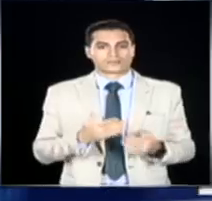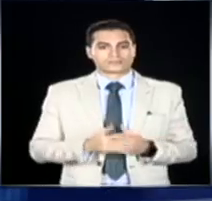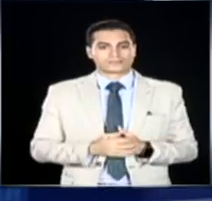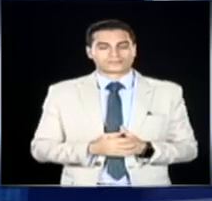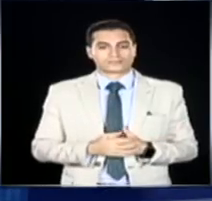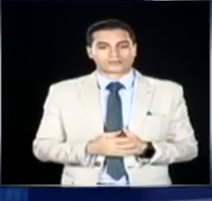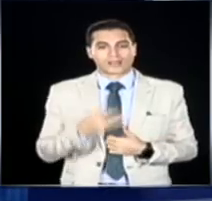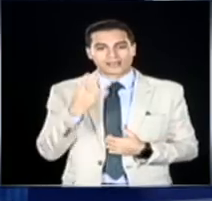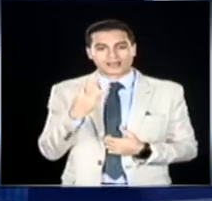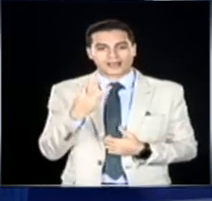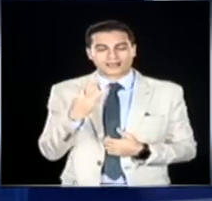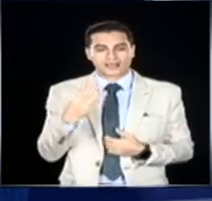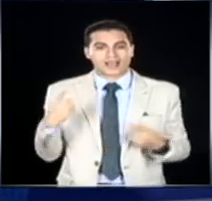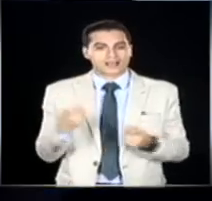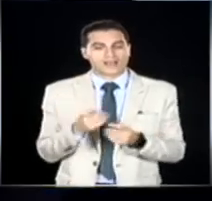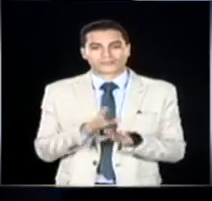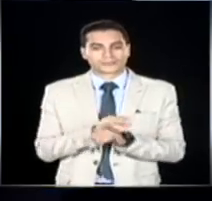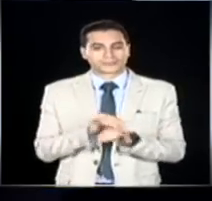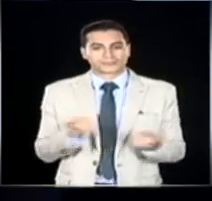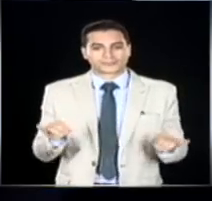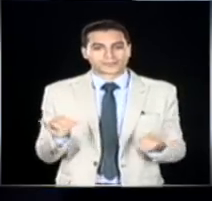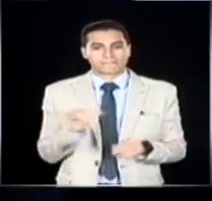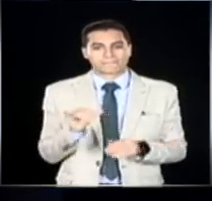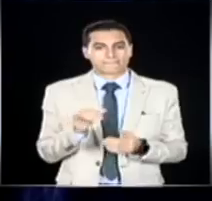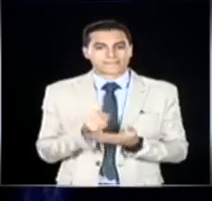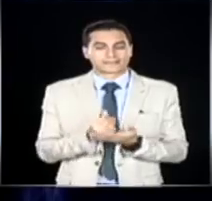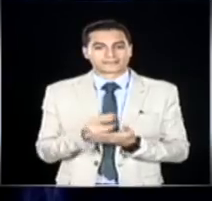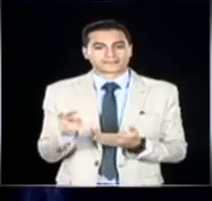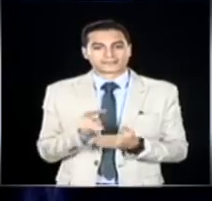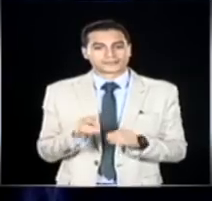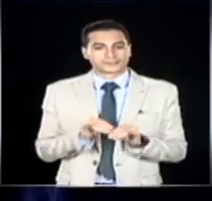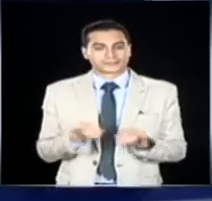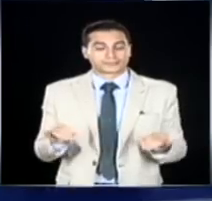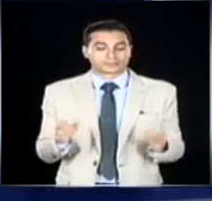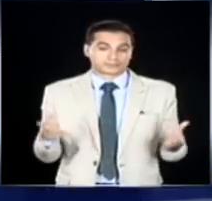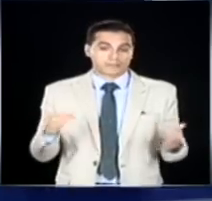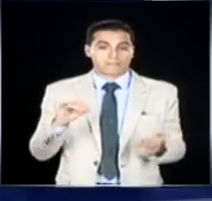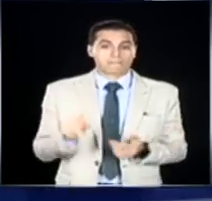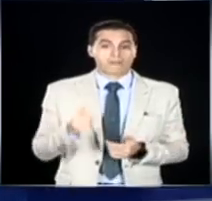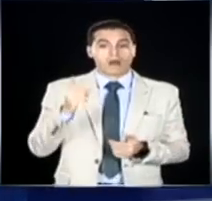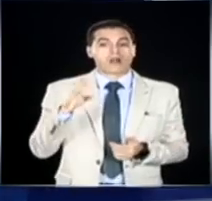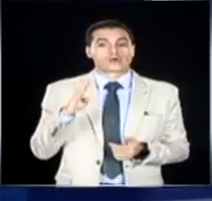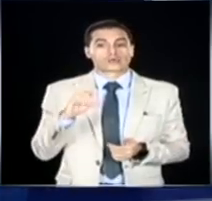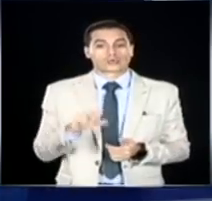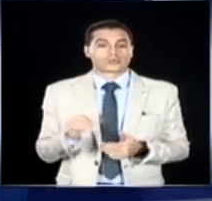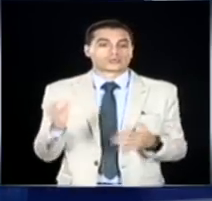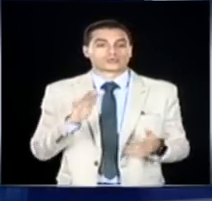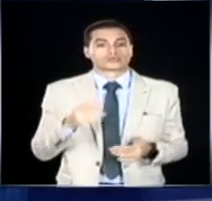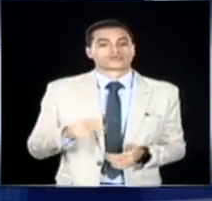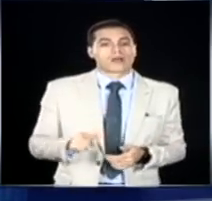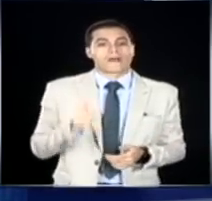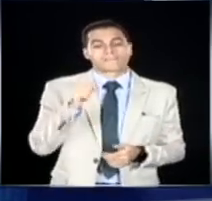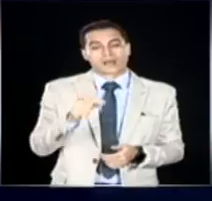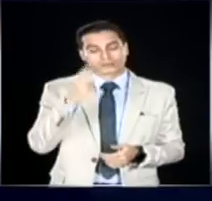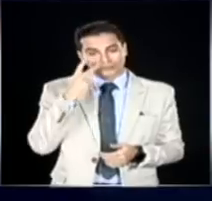ثلاث اهداف طاروا من مدرستين ماركو شعبان شعبان وماركو